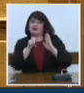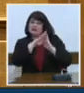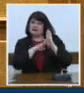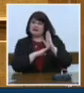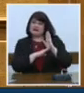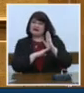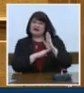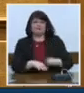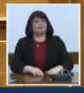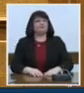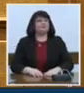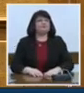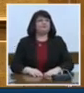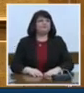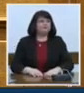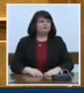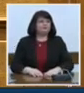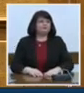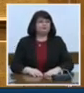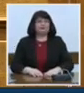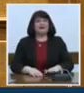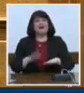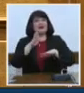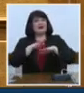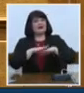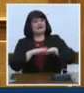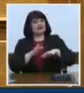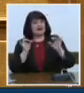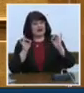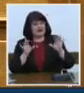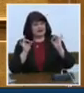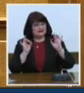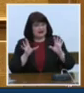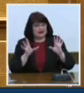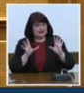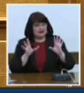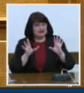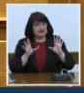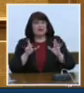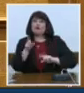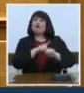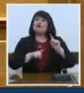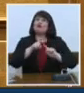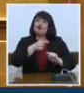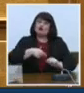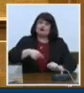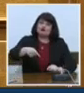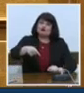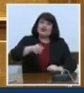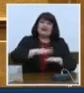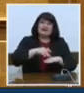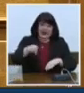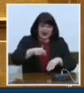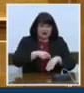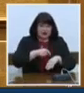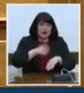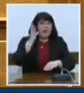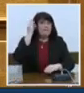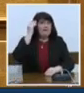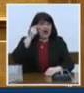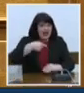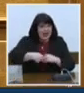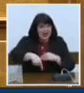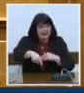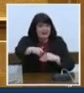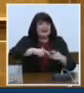φταίει αν δεν ήξερε χθες. Θα φταίει όμως αν μάθει σήμερα και δεν